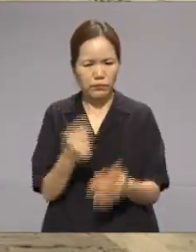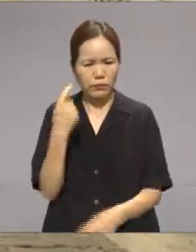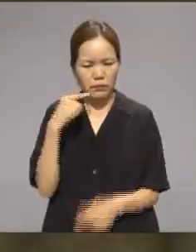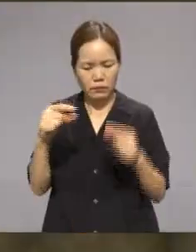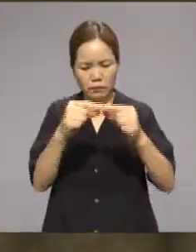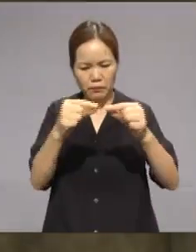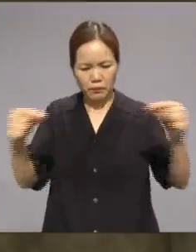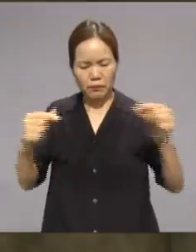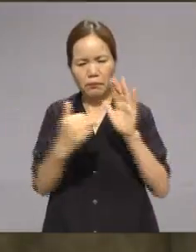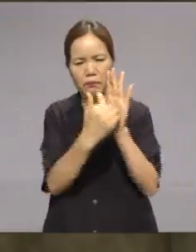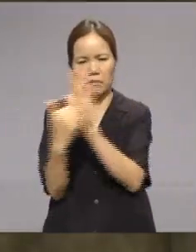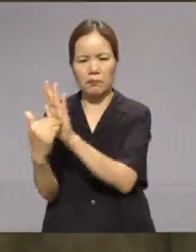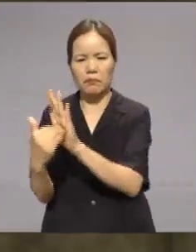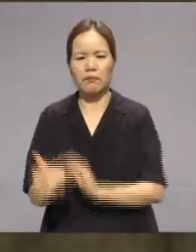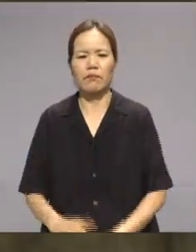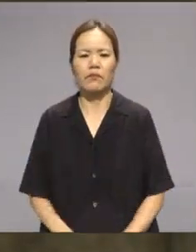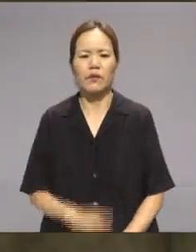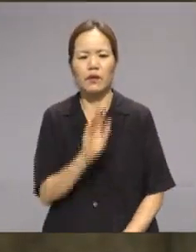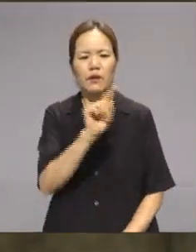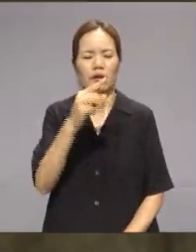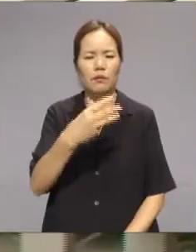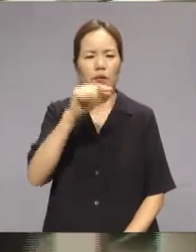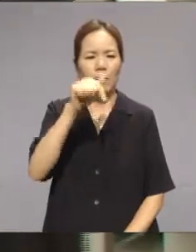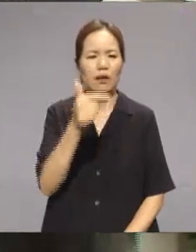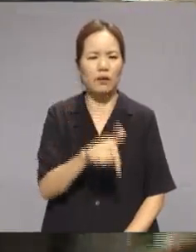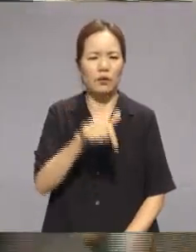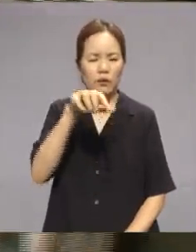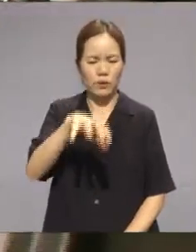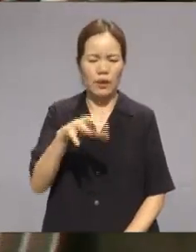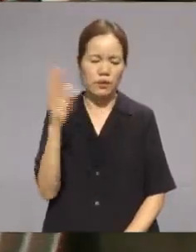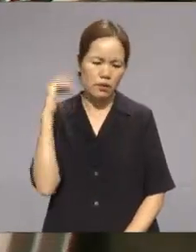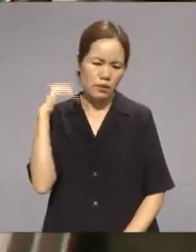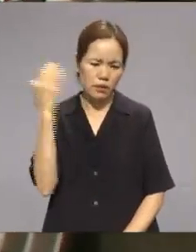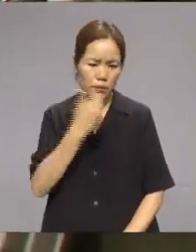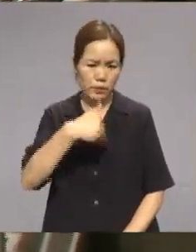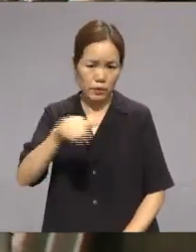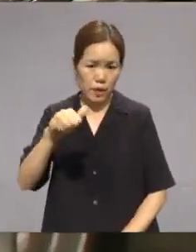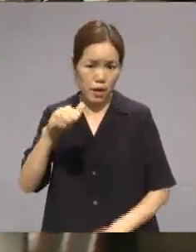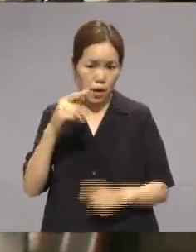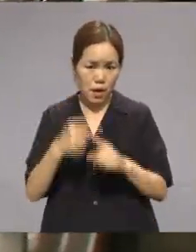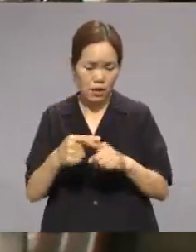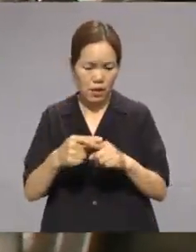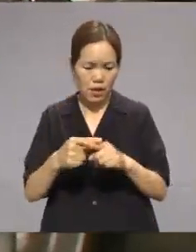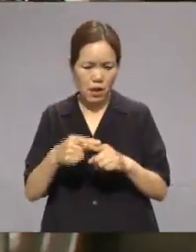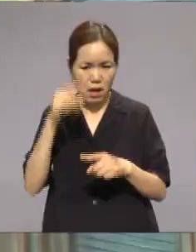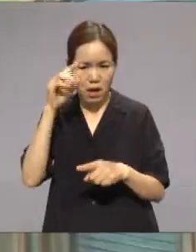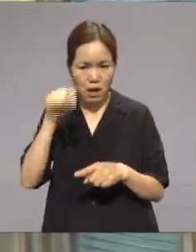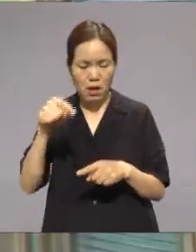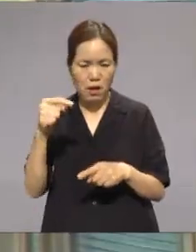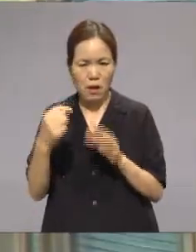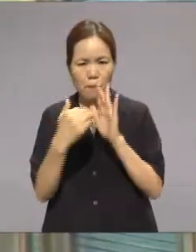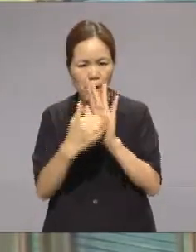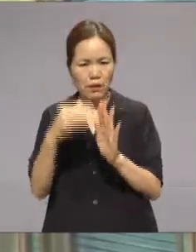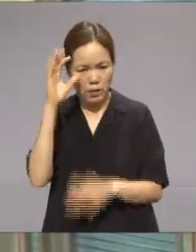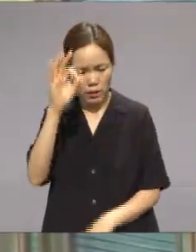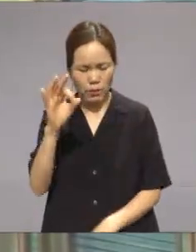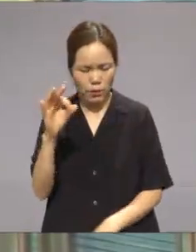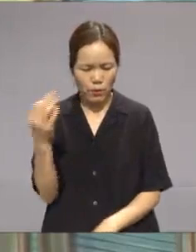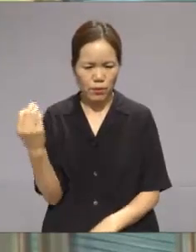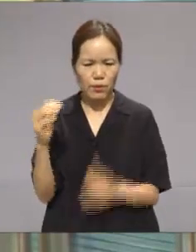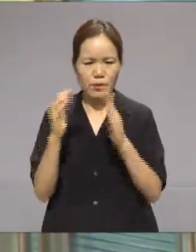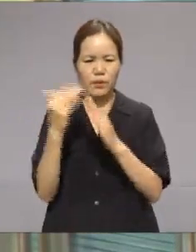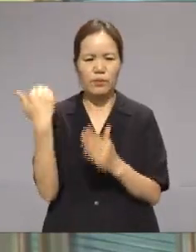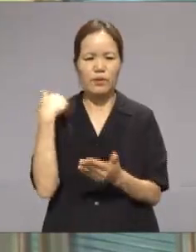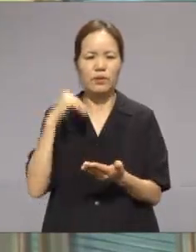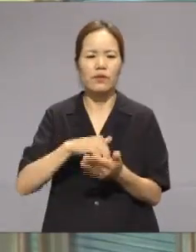쳐졌습니다. 발곡역에서 의정부역으로 가려다 통제선을 보고 집에 되돌아가기도 하고 기차가 자주 고장이